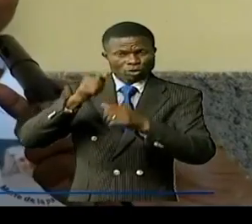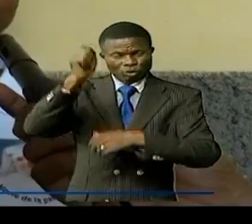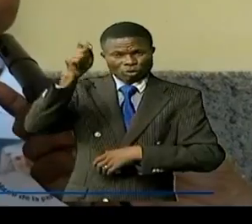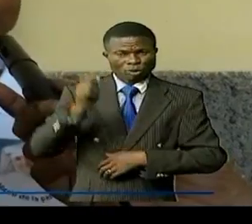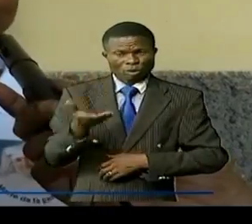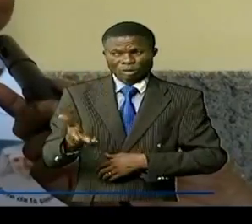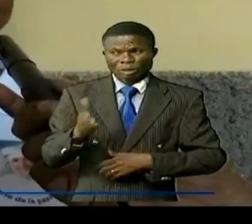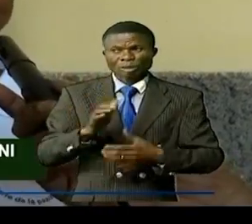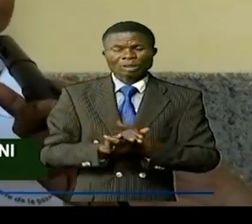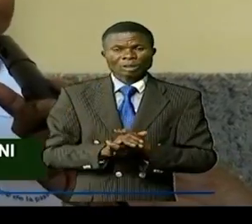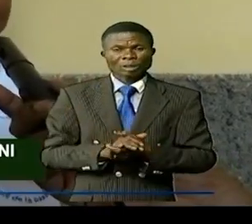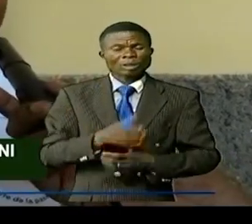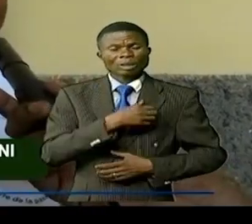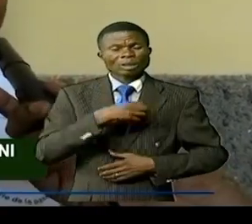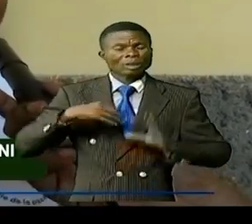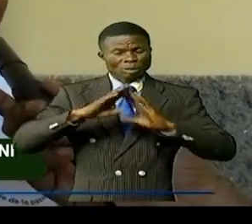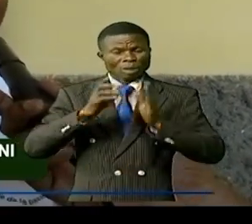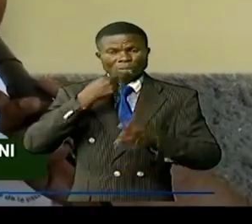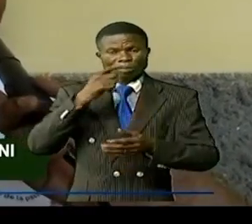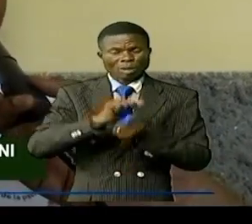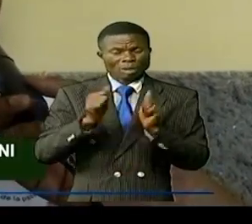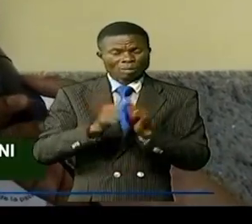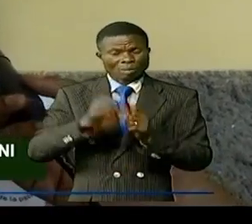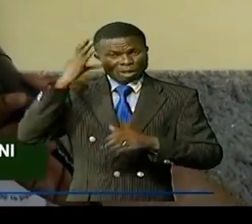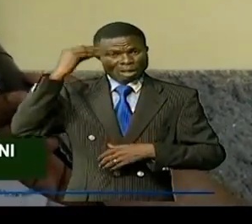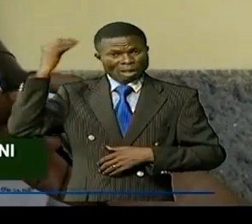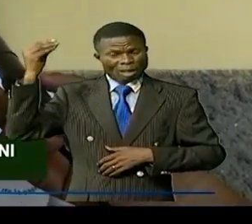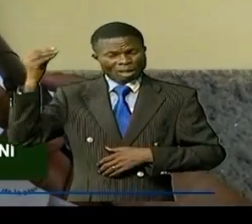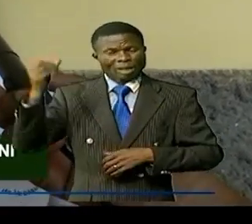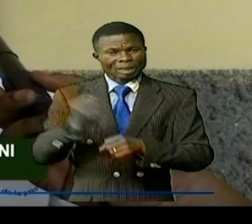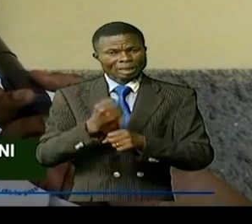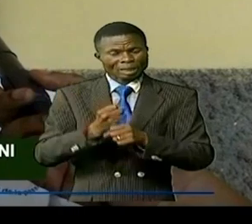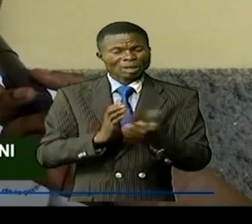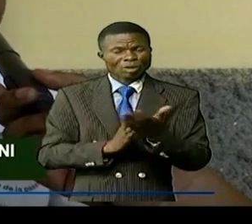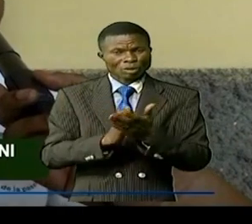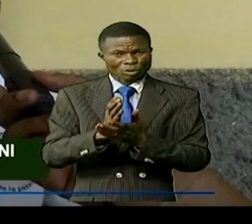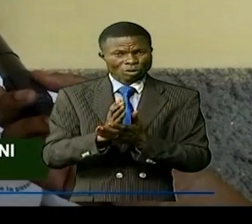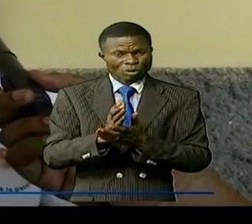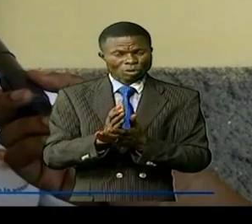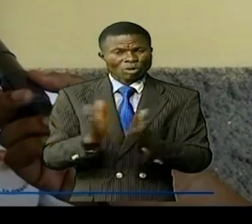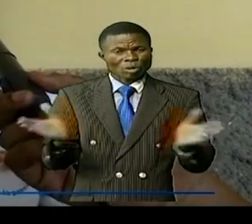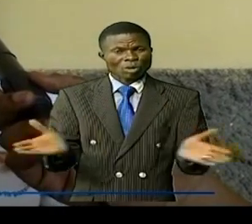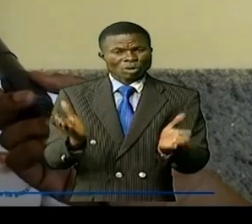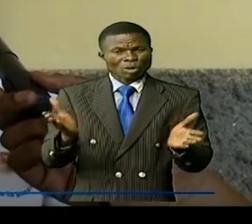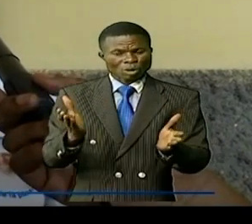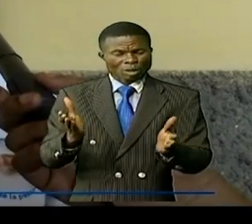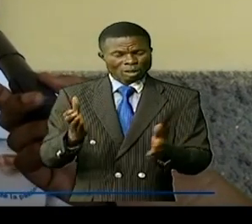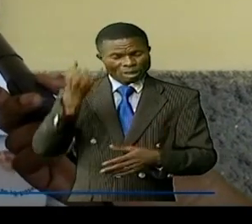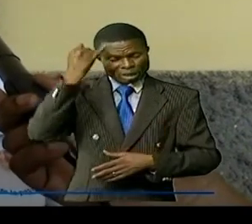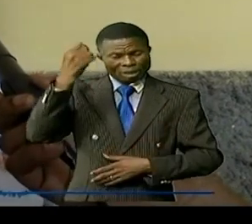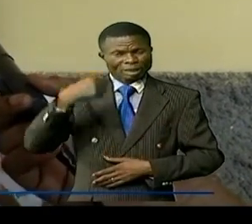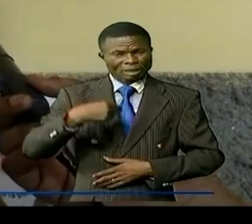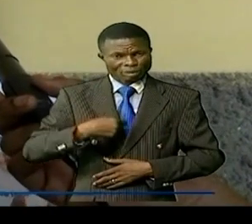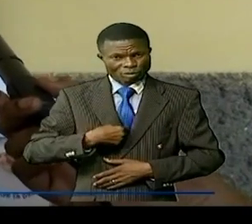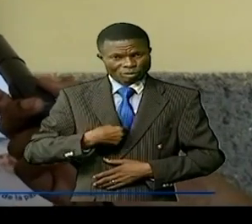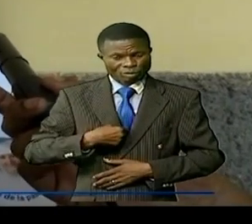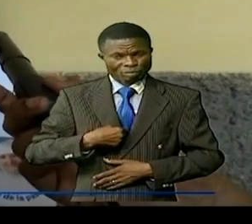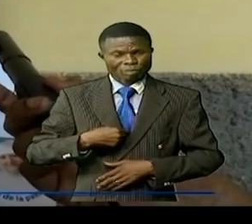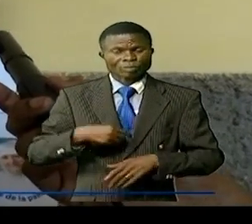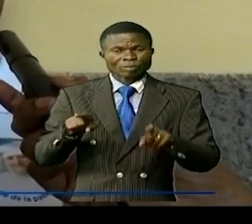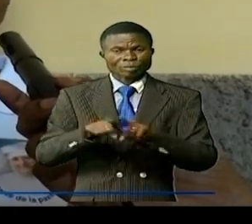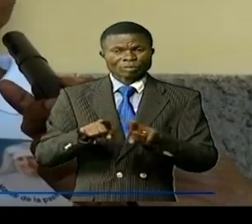fait de voir toutes ces femmes parler de leurs exploits, de leur parcours, a essayé un peu de booster un peu ma façon de voir les choses. C'est un peu comme une